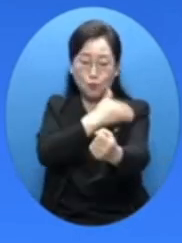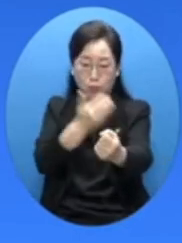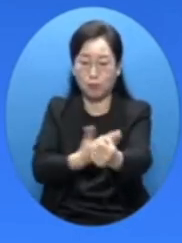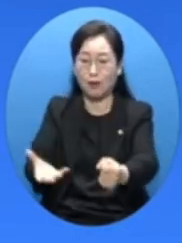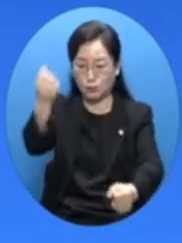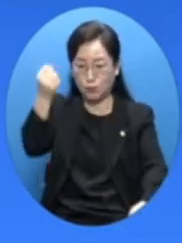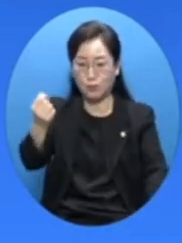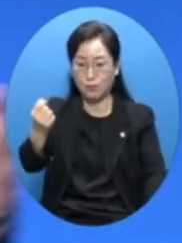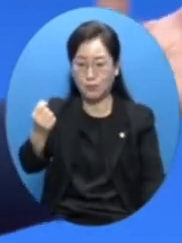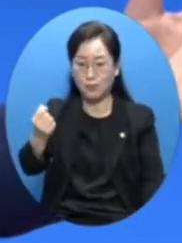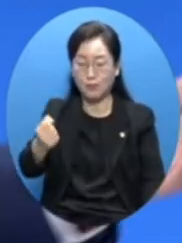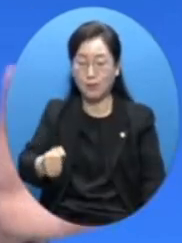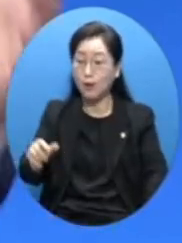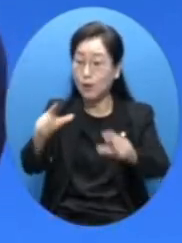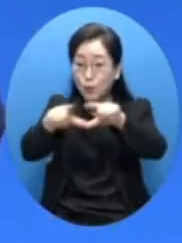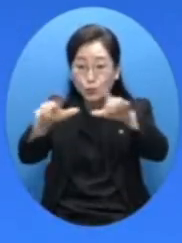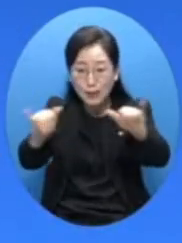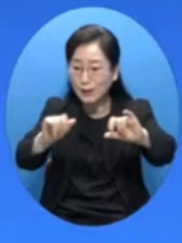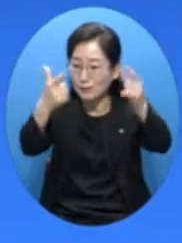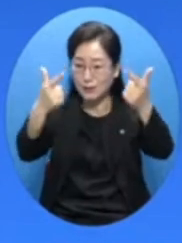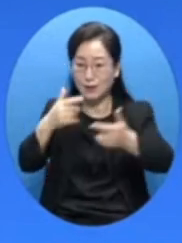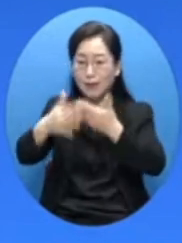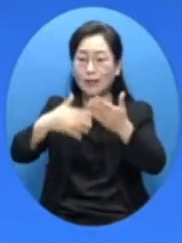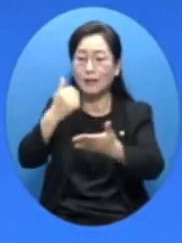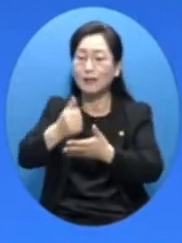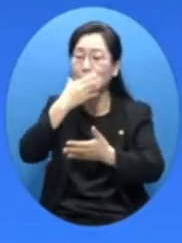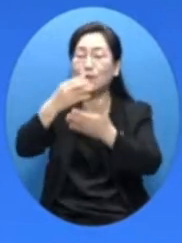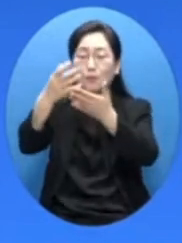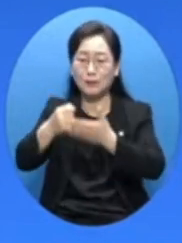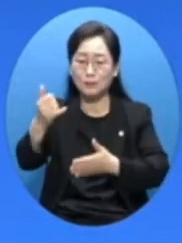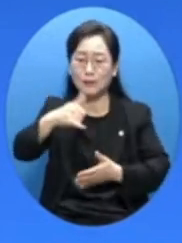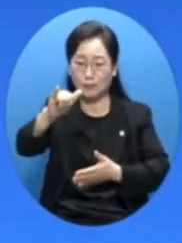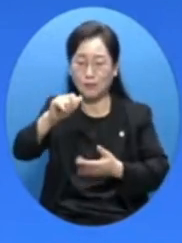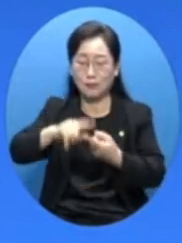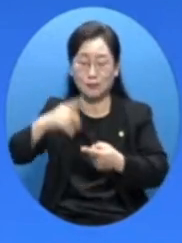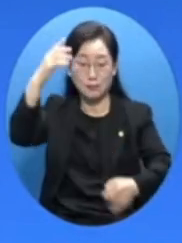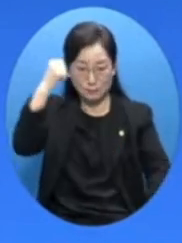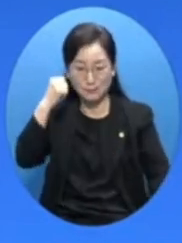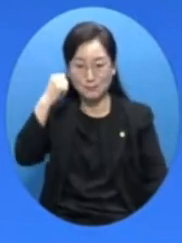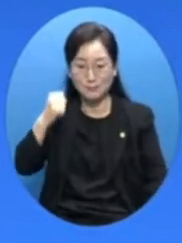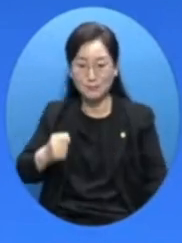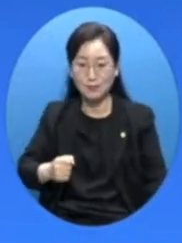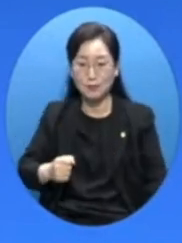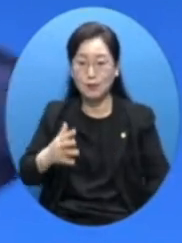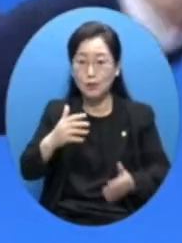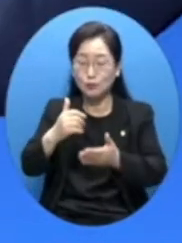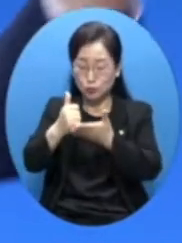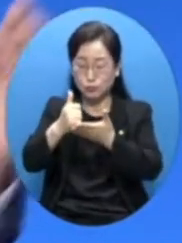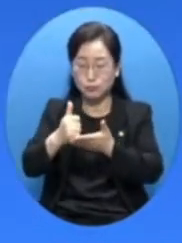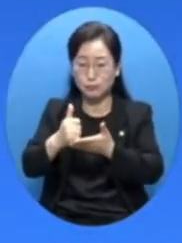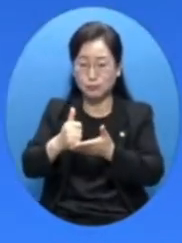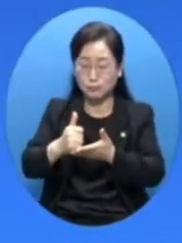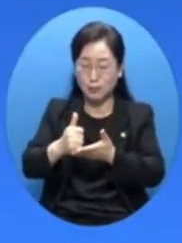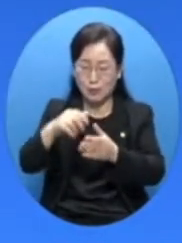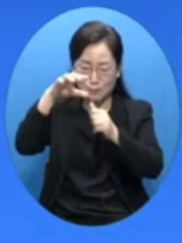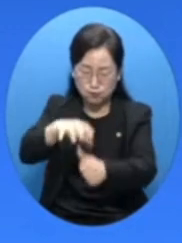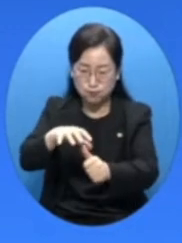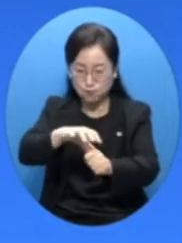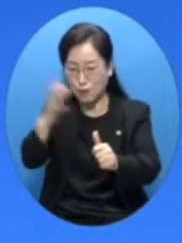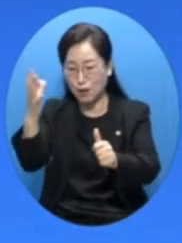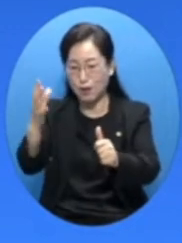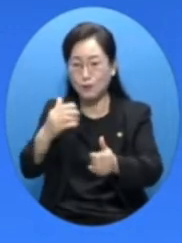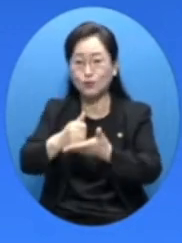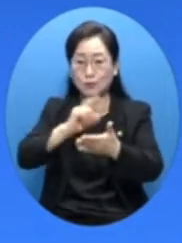것입니다. 보통 사람이 아니라 하나님의 복받은 자녀라는 것을 잊지 마시고 진노에는 모든 것에서 노예는 받기를 주님의